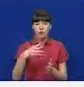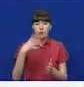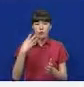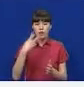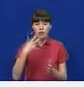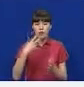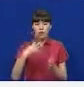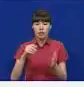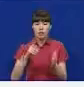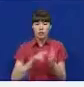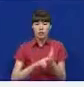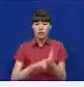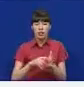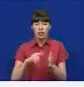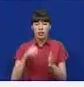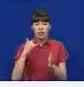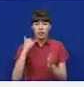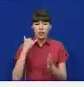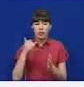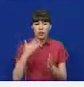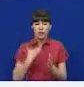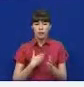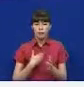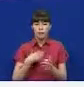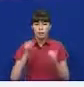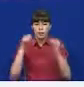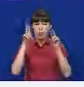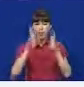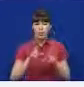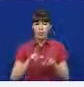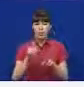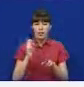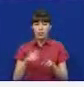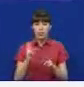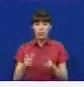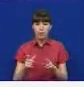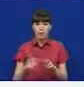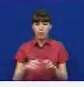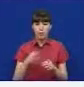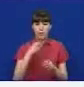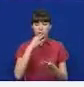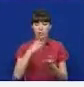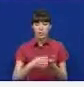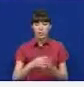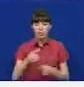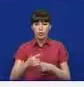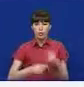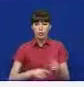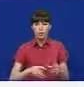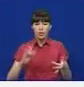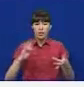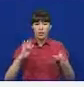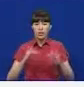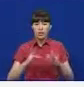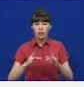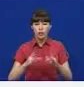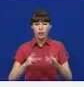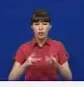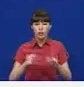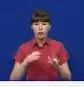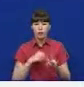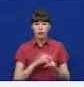36 54 47 36 54 49 телефондарына хабарласып, және біздің сол жерде мамандарымыз телефонға жауап беру арқылы, және де электронды поштаға өздерінің